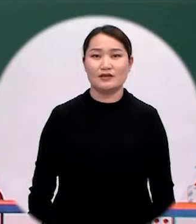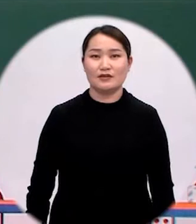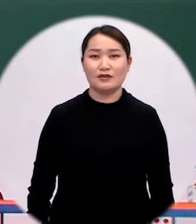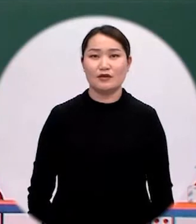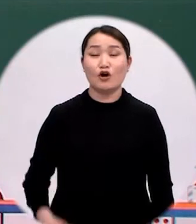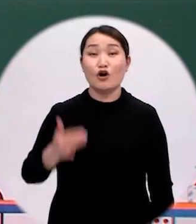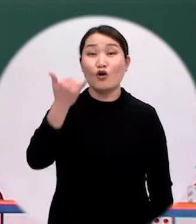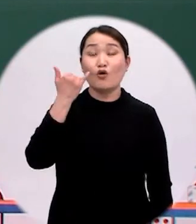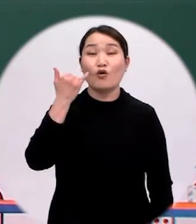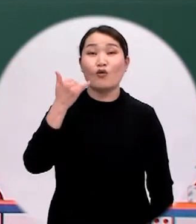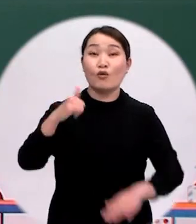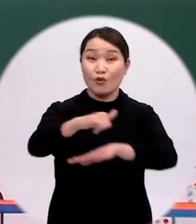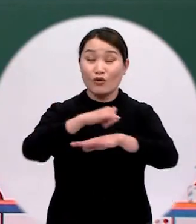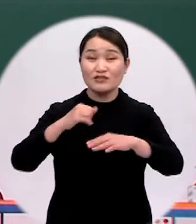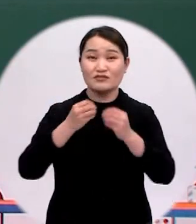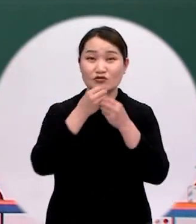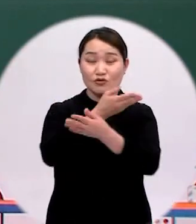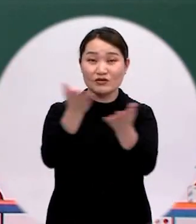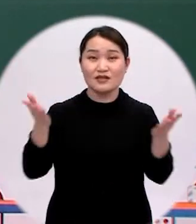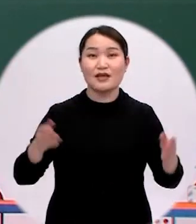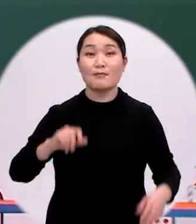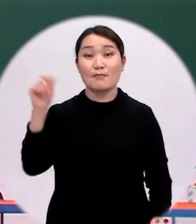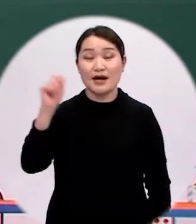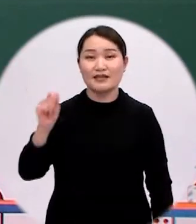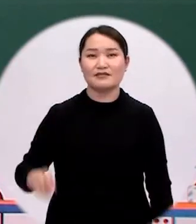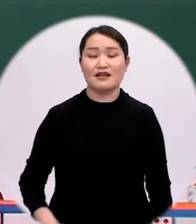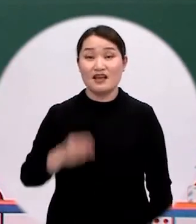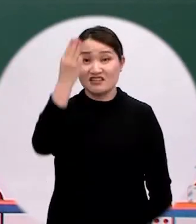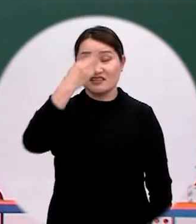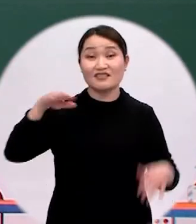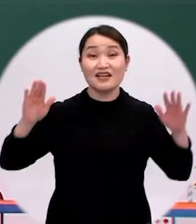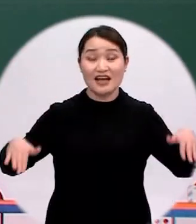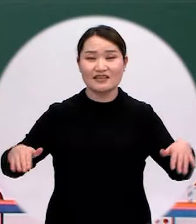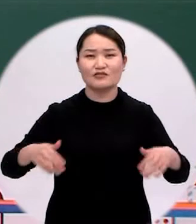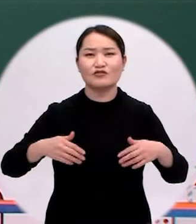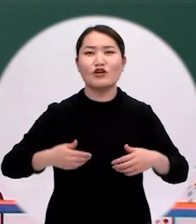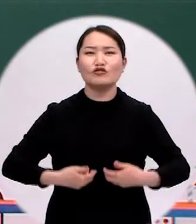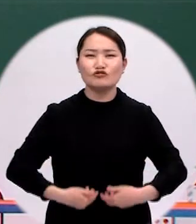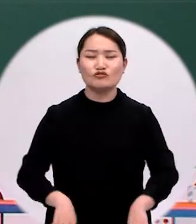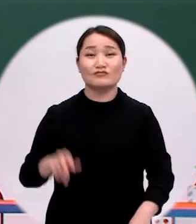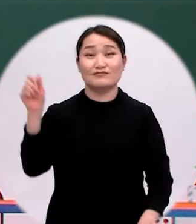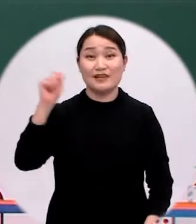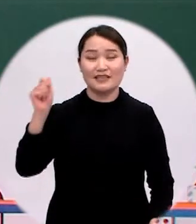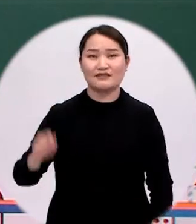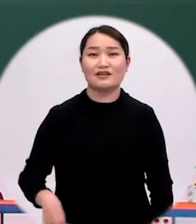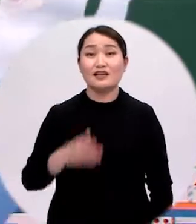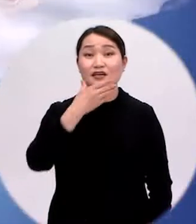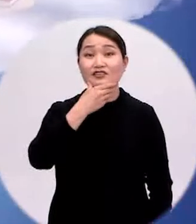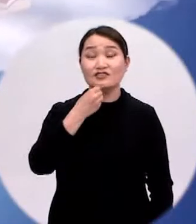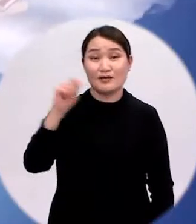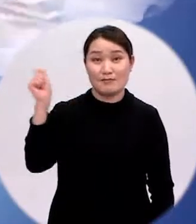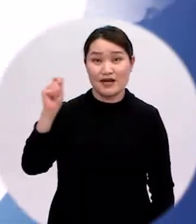баяр, Чингис хааны мэндэлсэн өдөр, шинэ жил гэд олон баярууд баг.